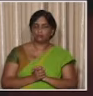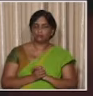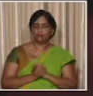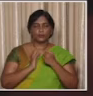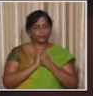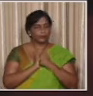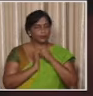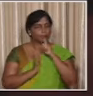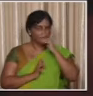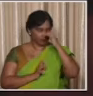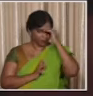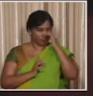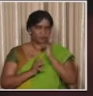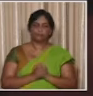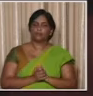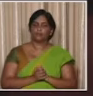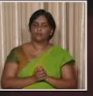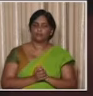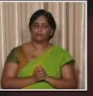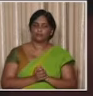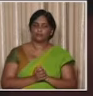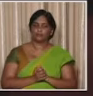ගරු කතානායකතුමනි